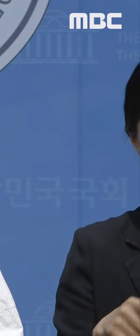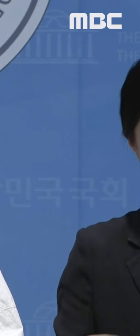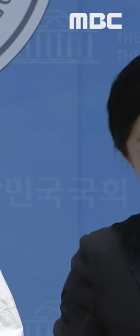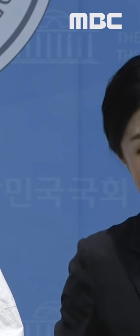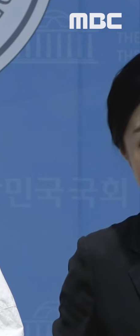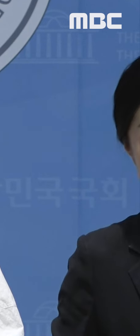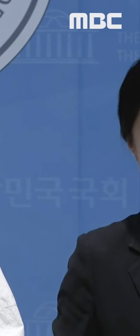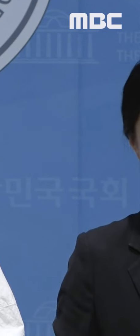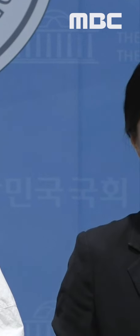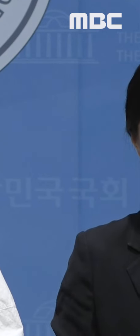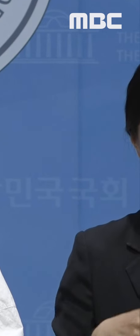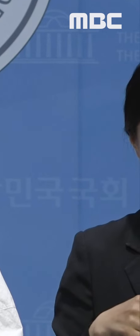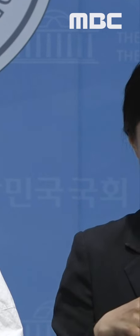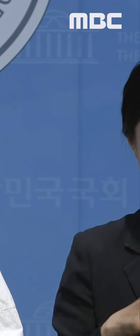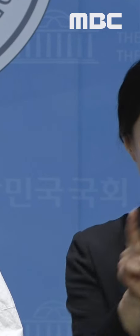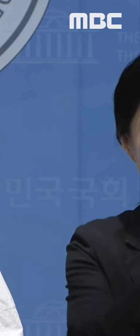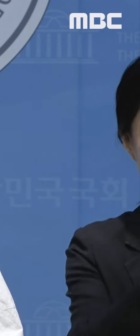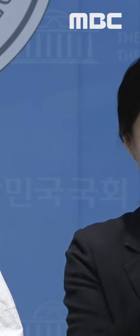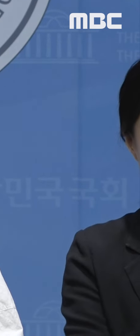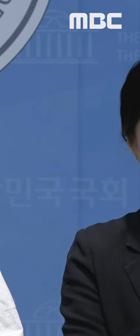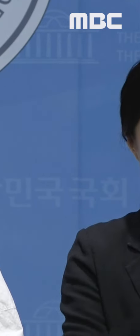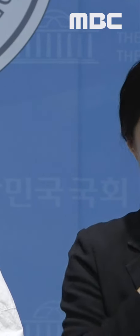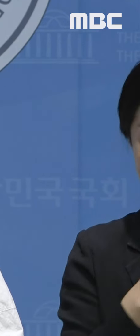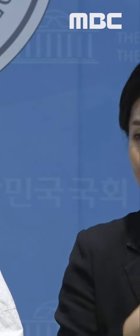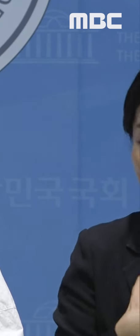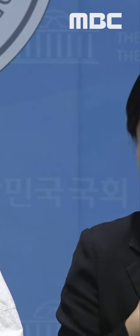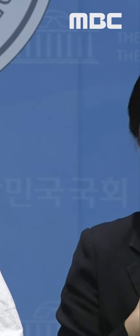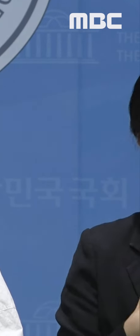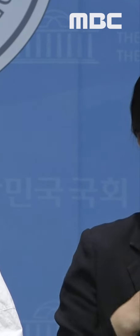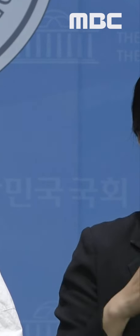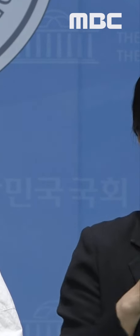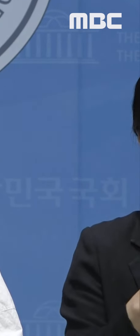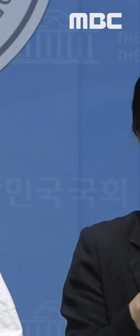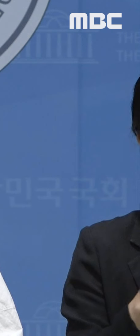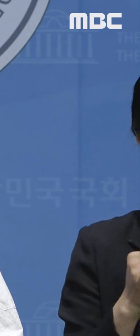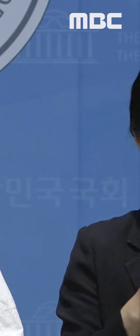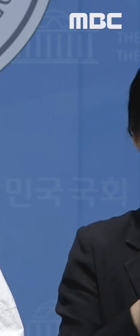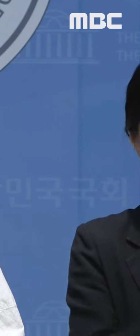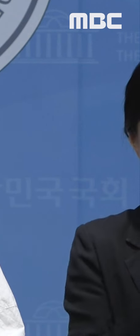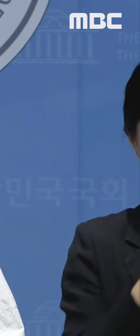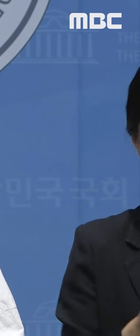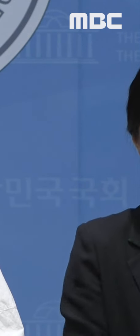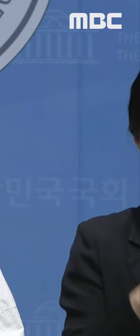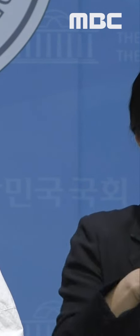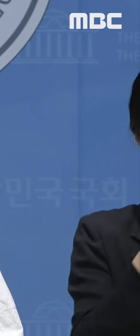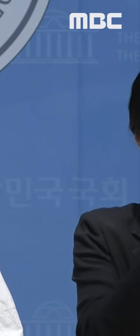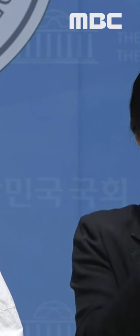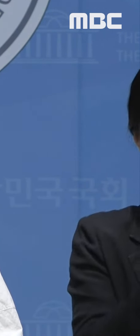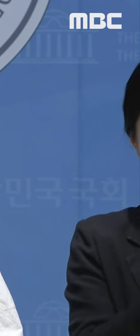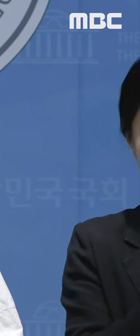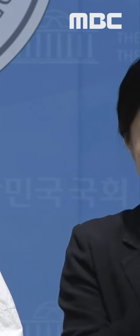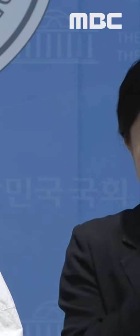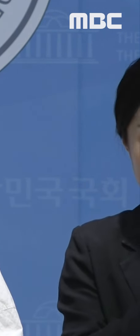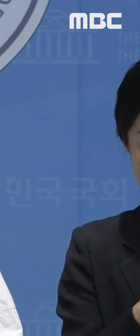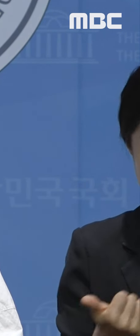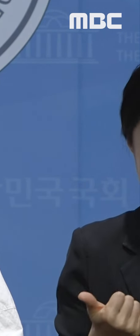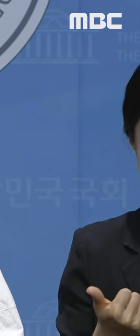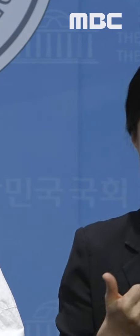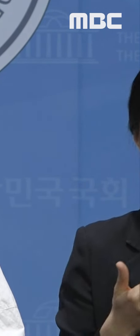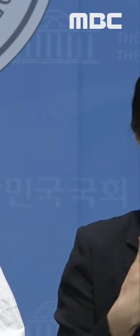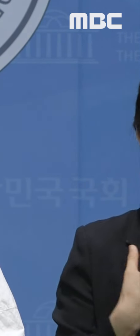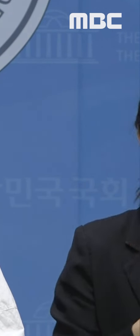반해 괴롭다 김건희 명품백 조사 권익위 국장 숨져 소신 접으며 괴로움